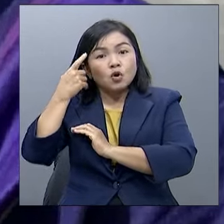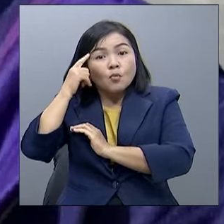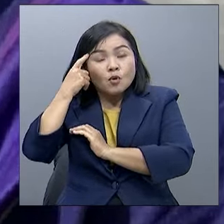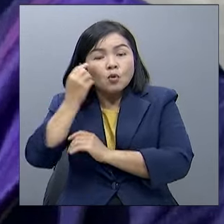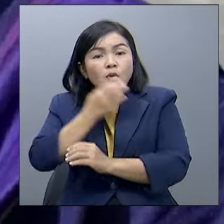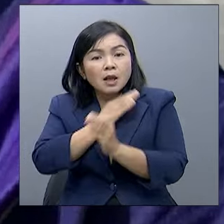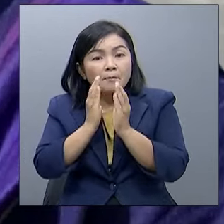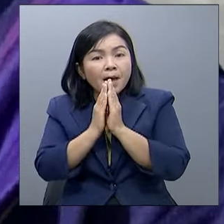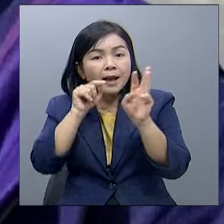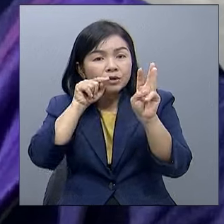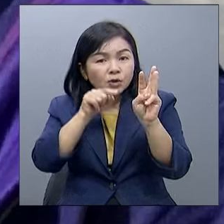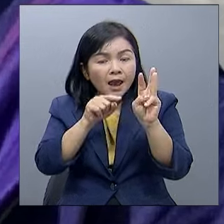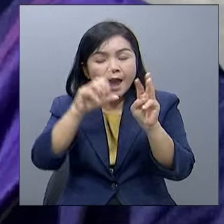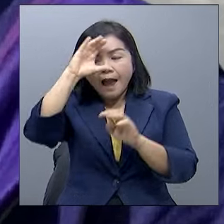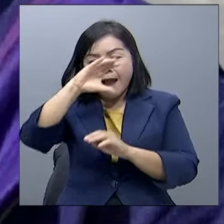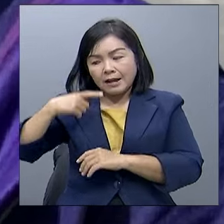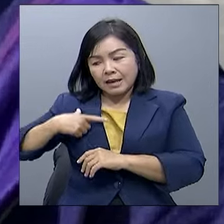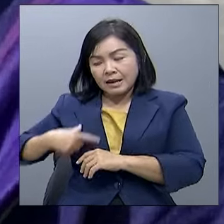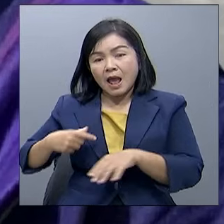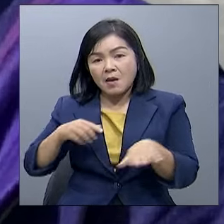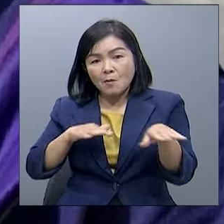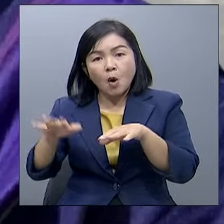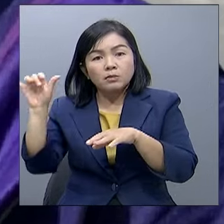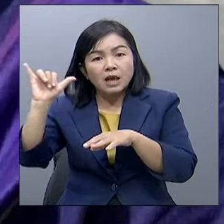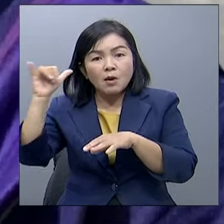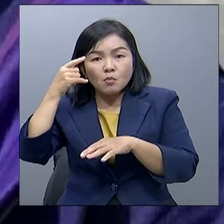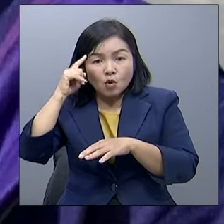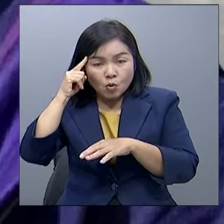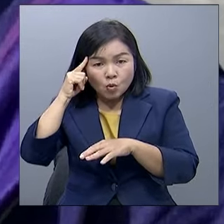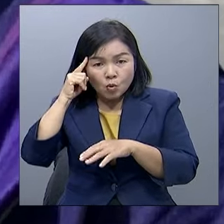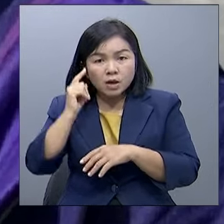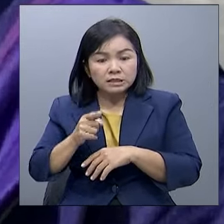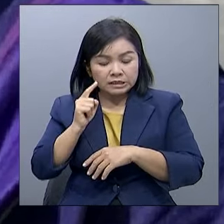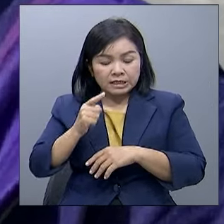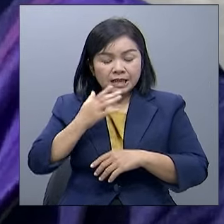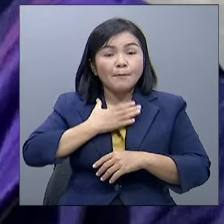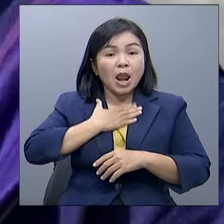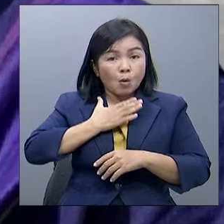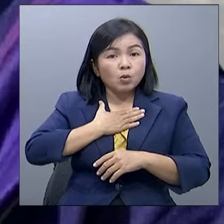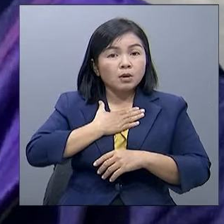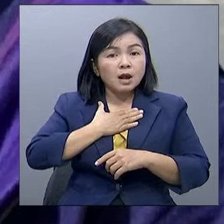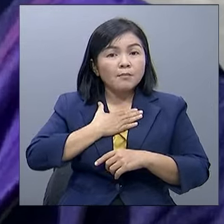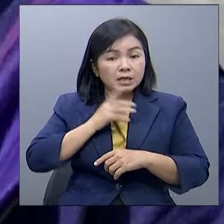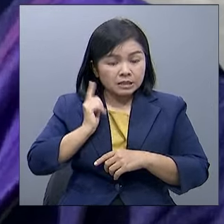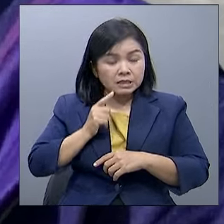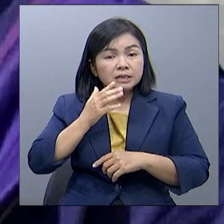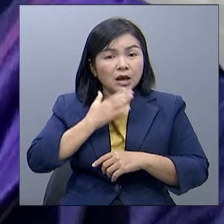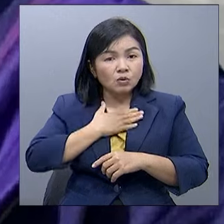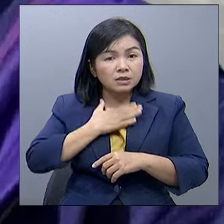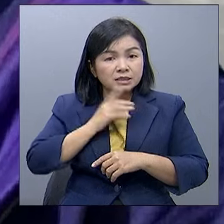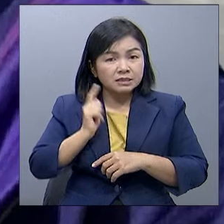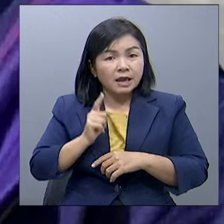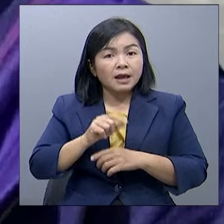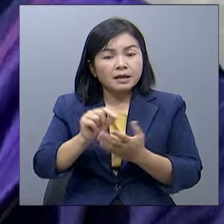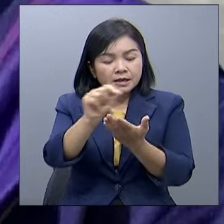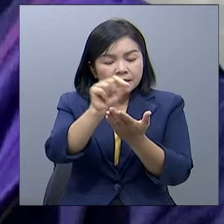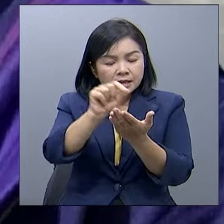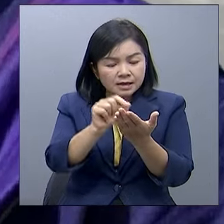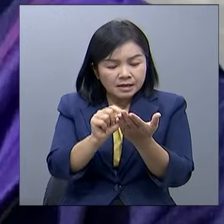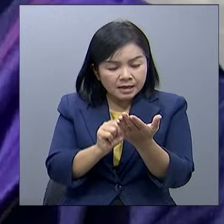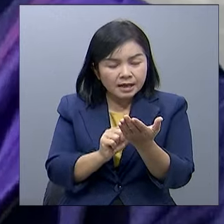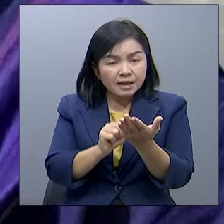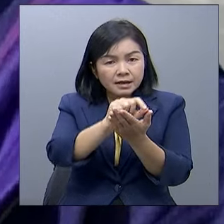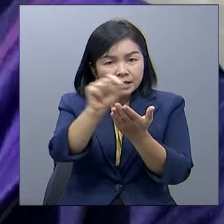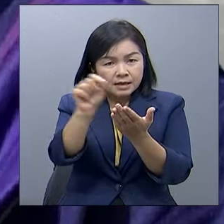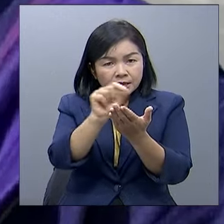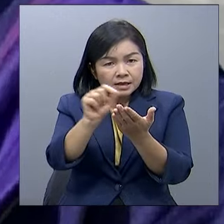ำหรือยังในจุดนี ้ จริงๆถามว่าถ้าเป็นผมนะถ้ามีเวลานั่งเขียนจดหมายบริพาทคุณดุก